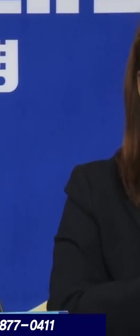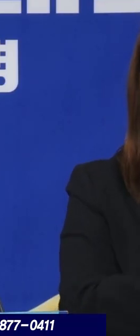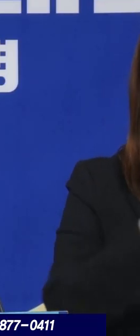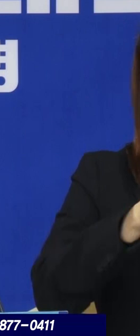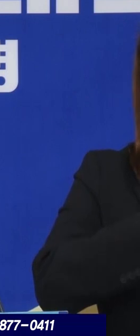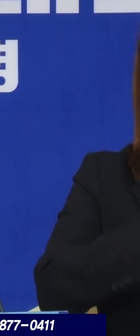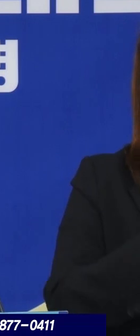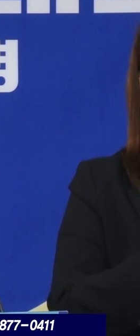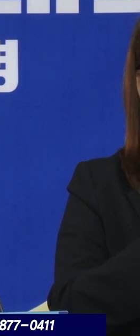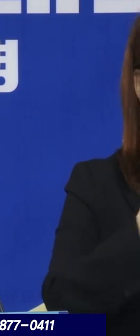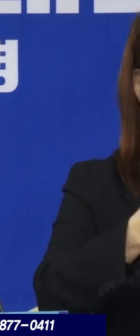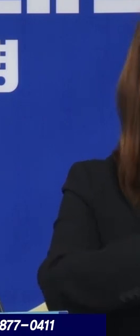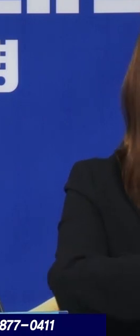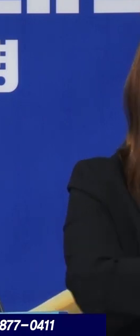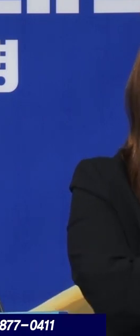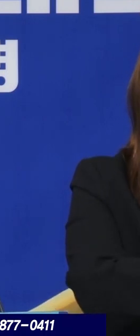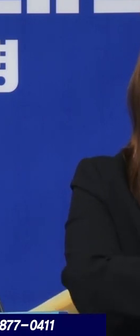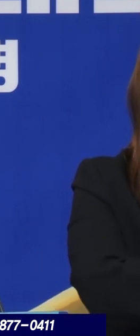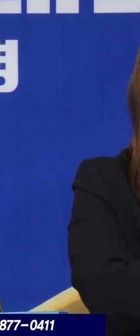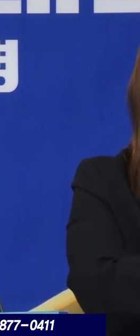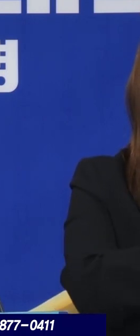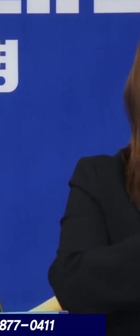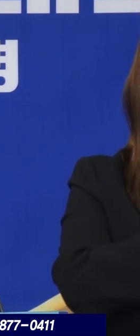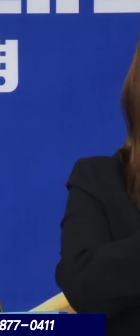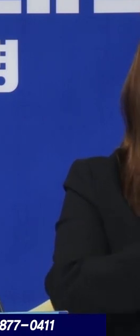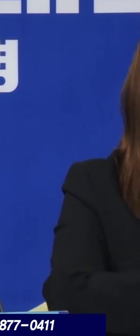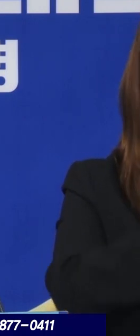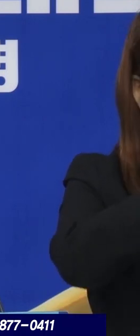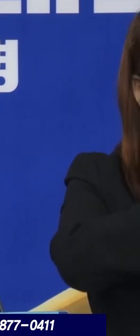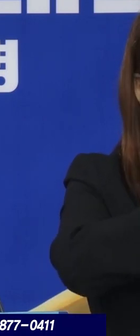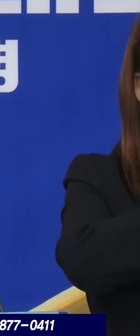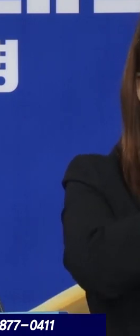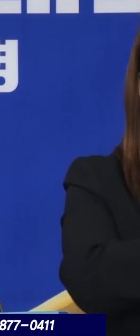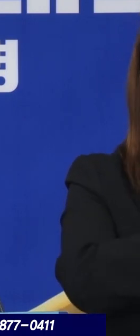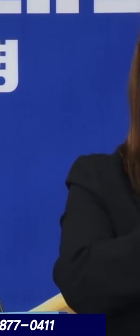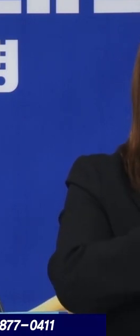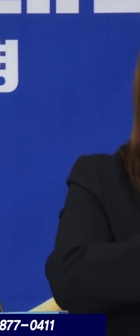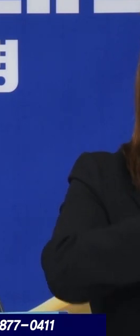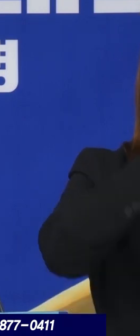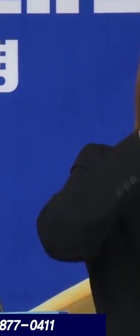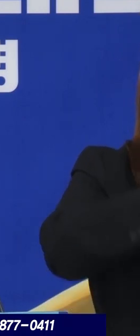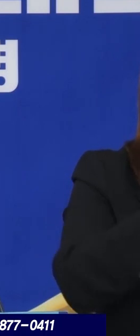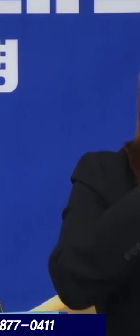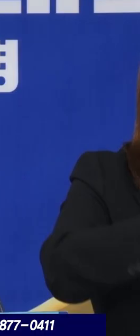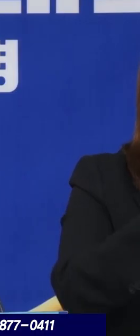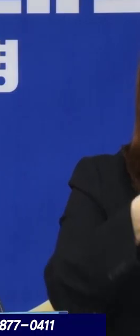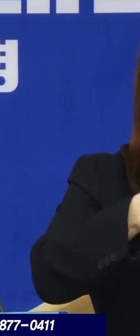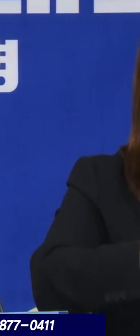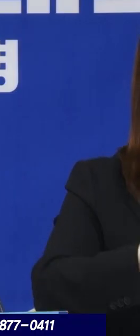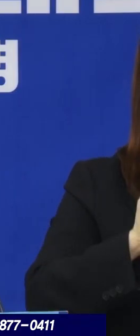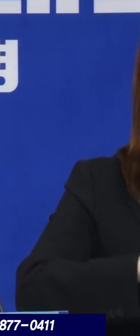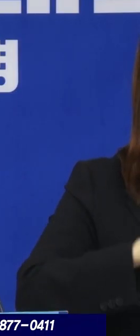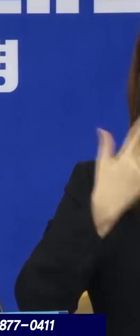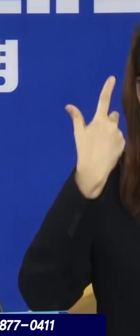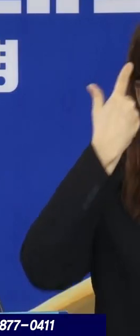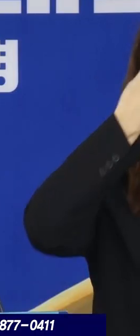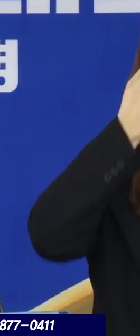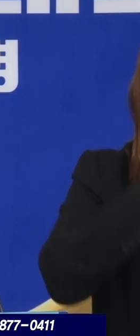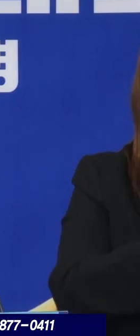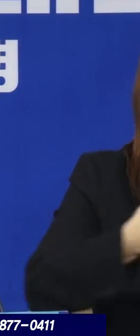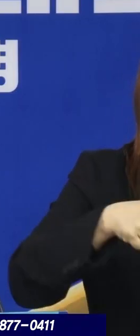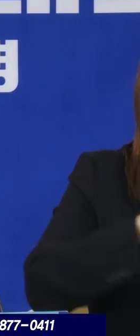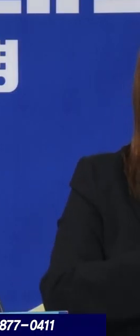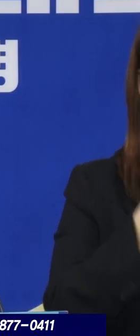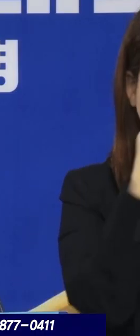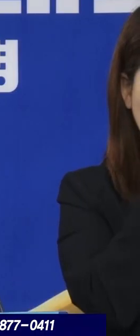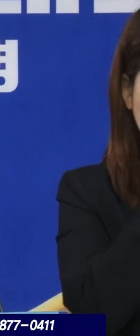조언해 준다. 특히 윤 후보로부터 신천지 관련해서 각인을 시키기 위해서 수사를 세게